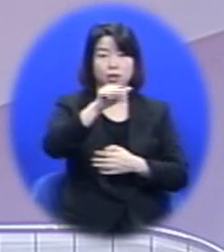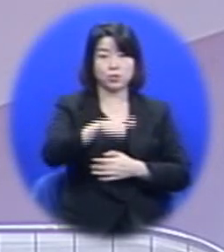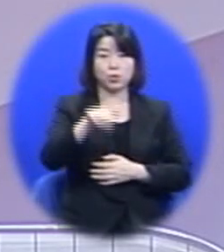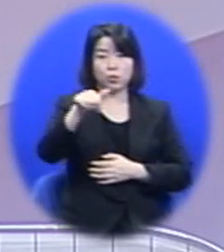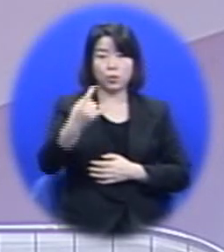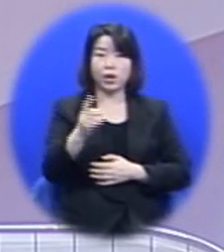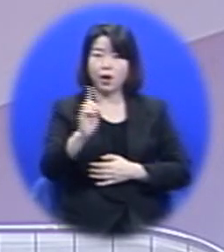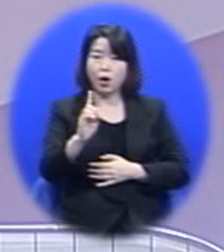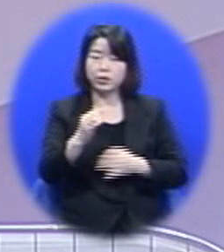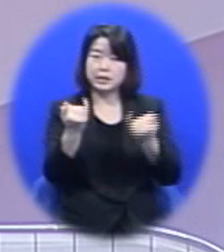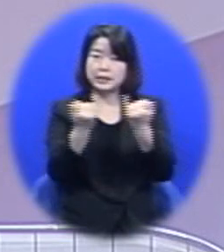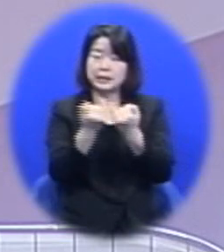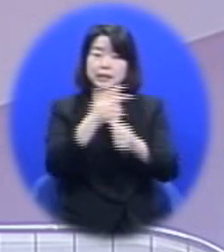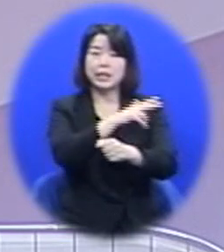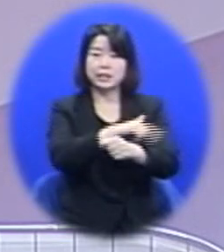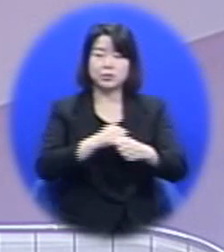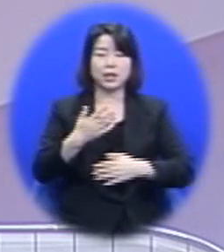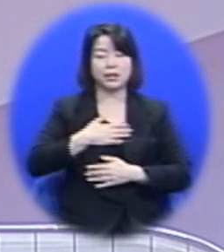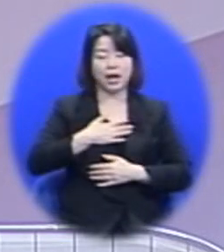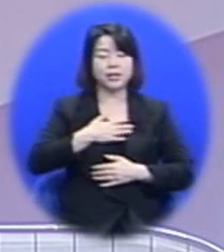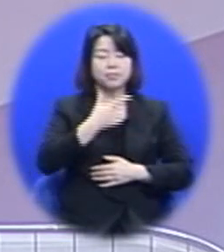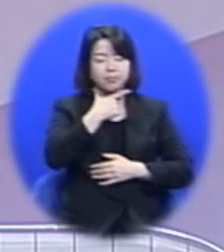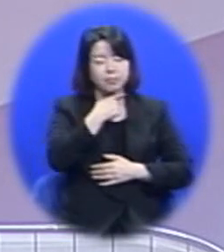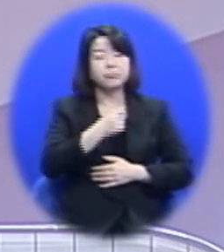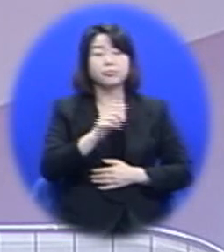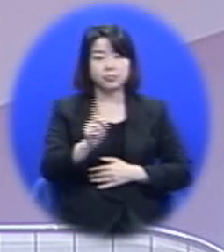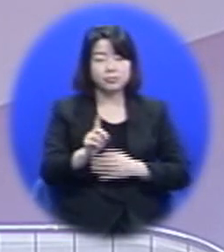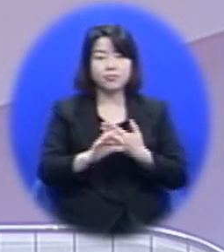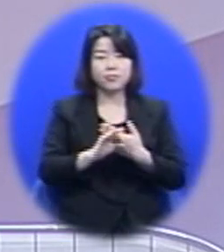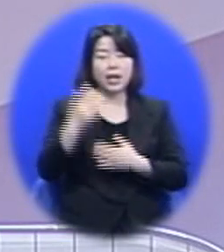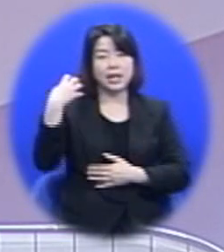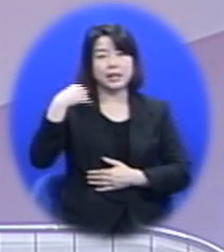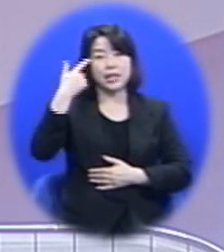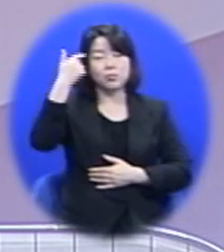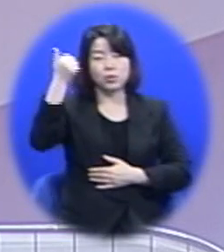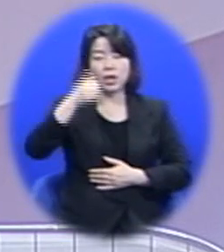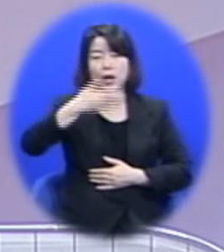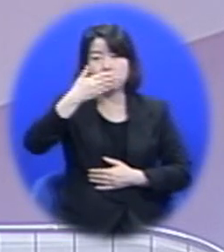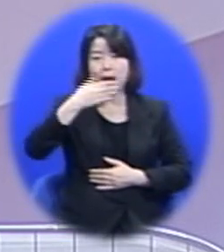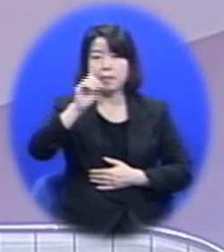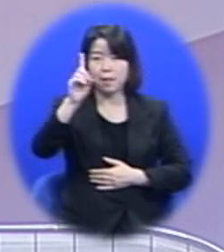여집사님이 자기는 소원이 담임 목사님과 밥 한번 먹는 거라.